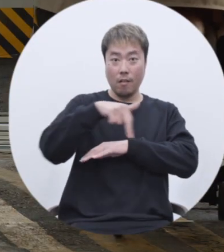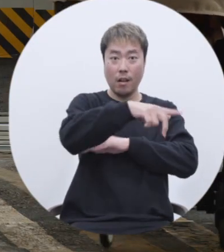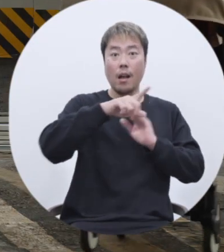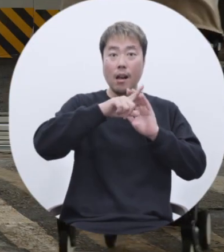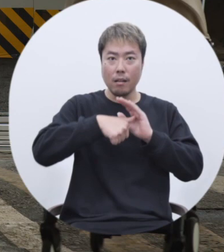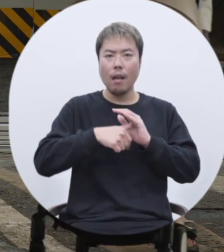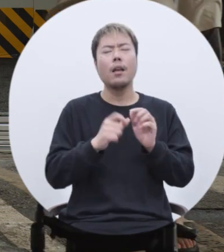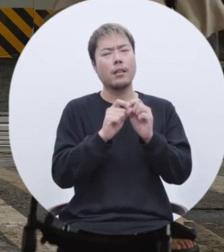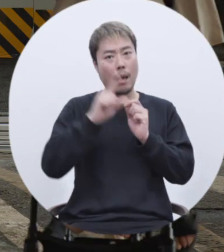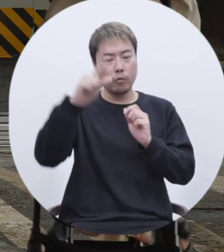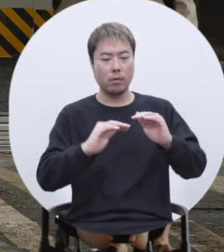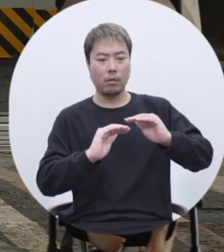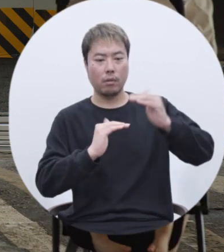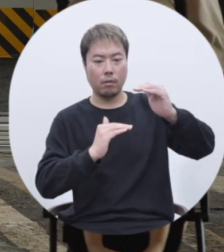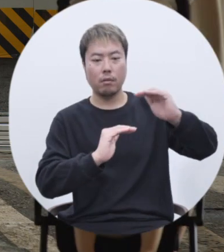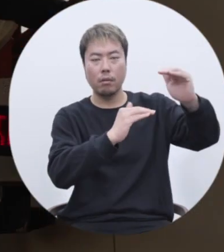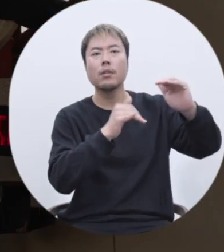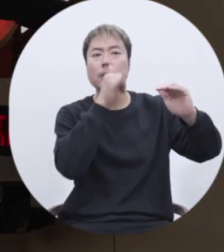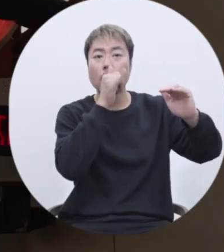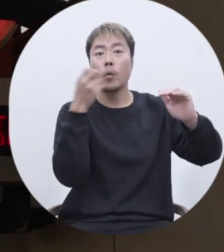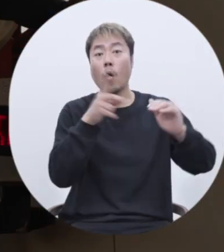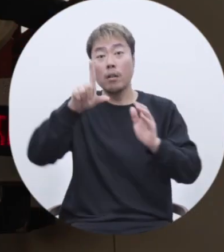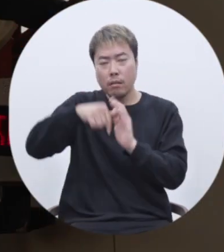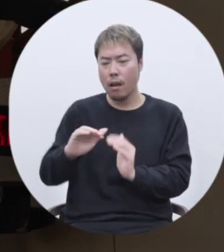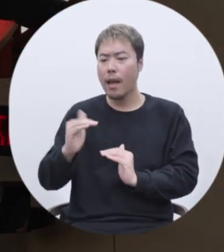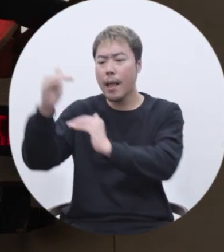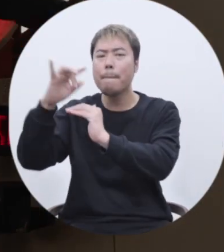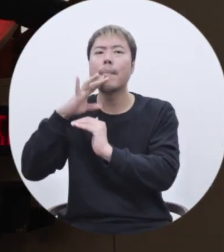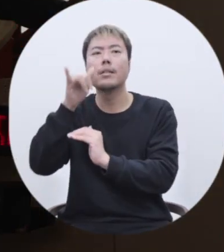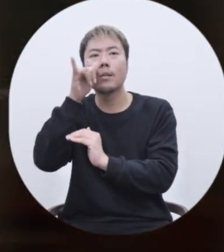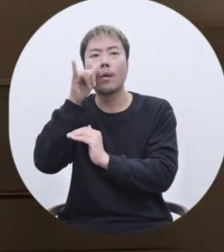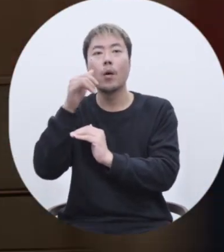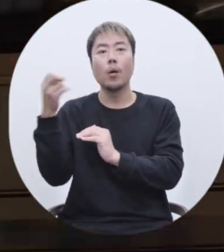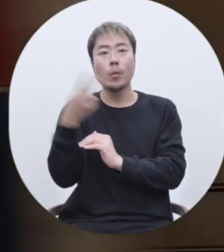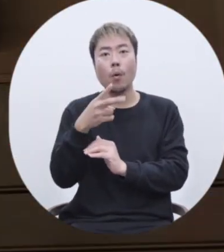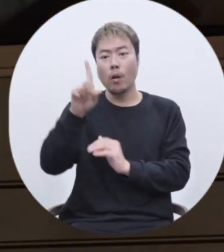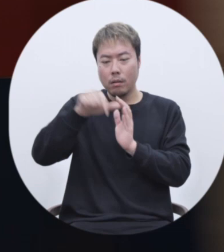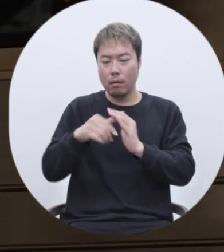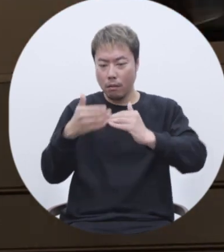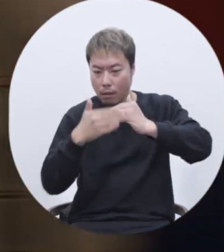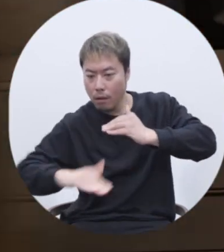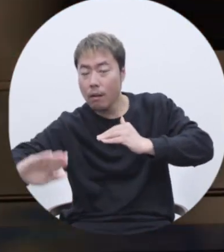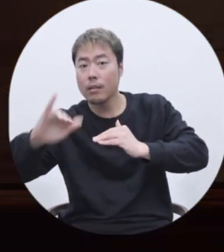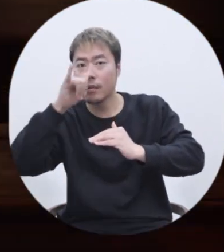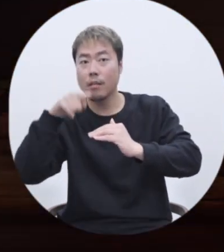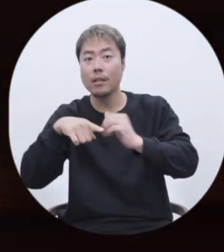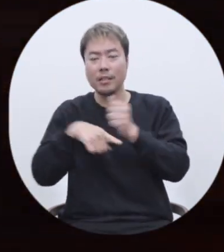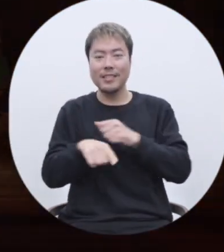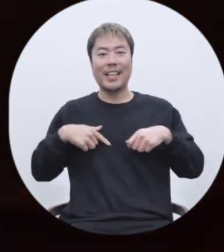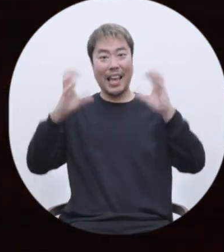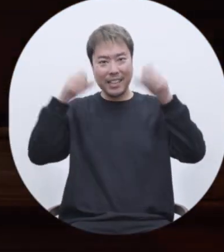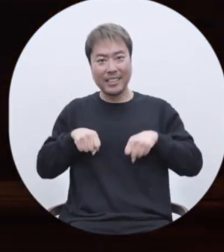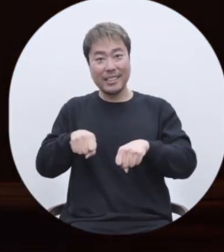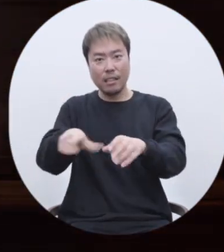중도로 올라가는 턱들이 대부분 존재하고 계단만 있는 곳도 존재하고 페인 곳이 있고 아이가